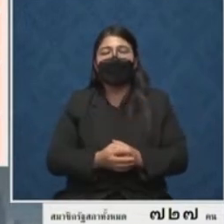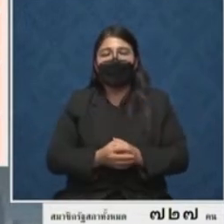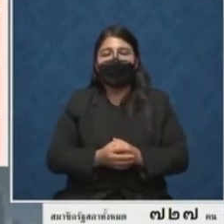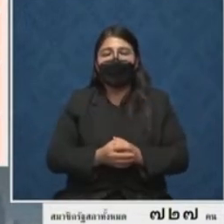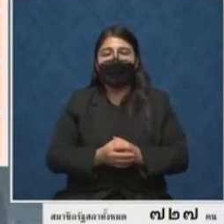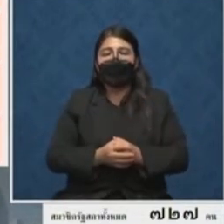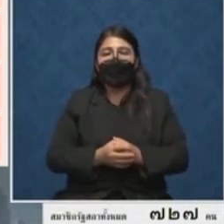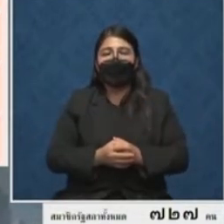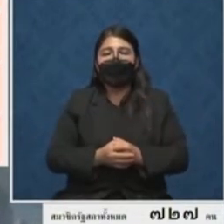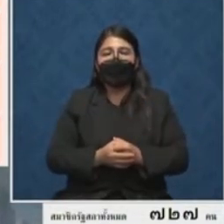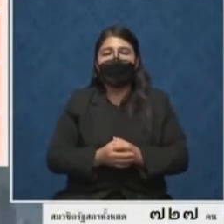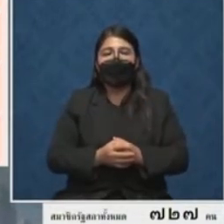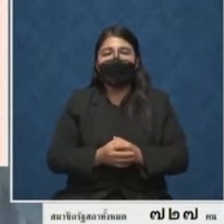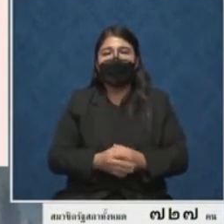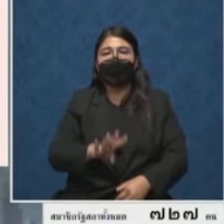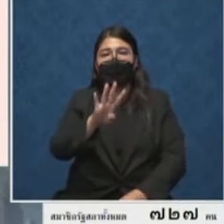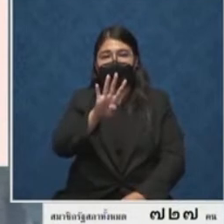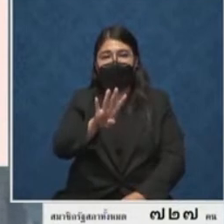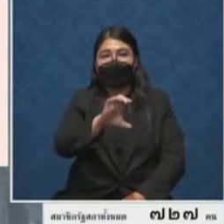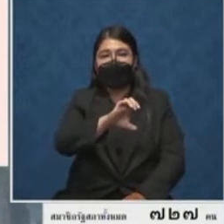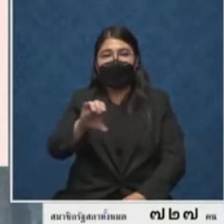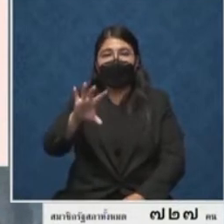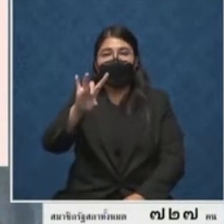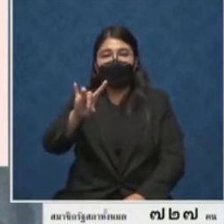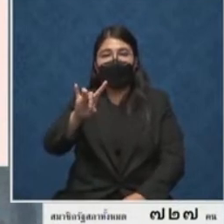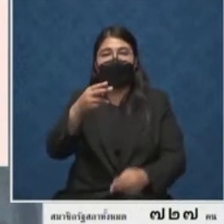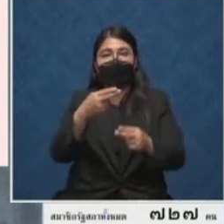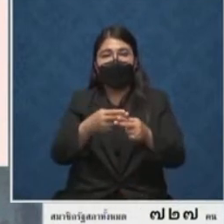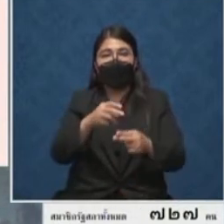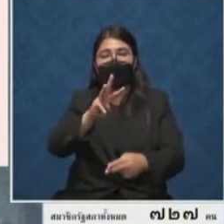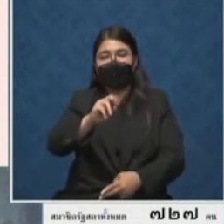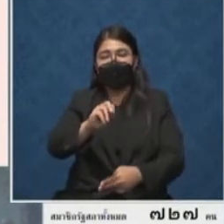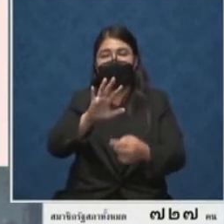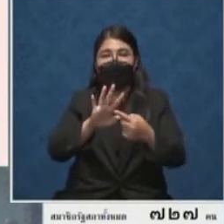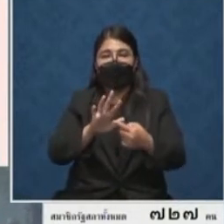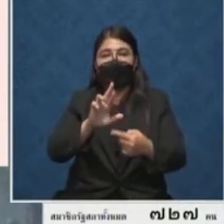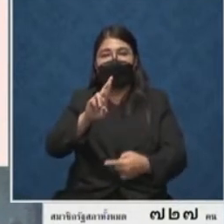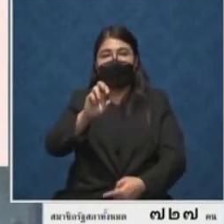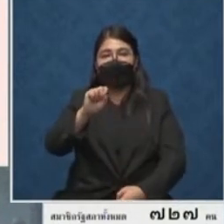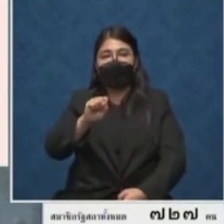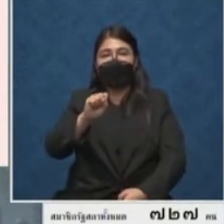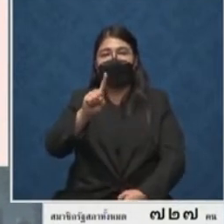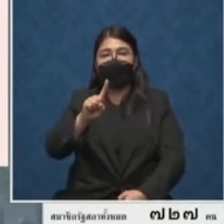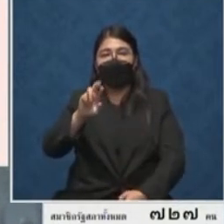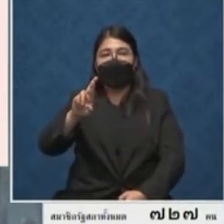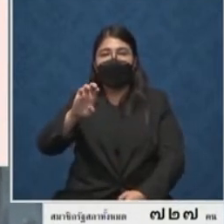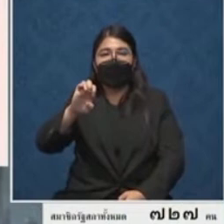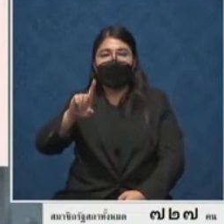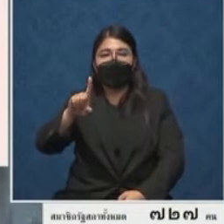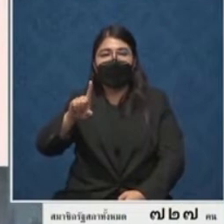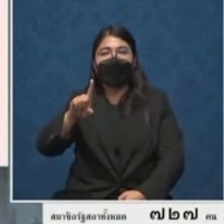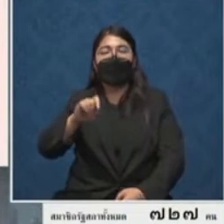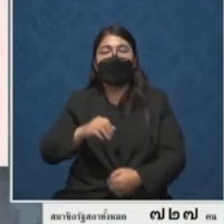408นางมาลสีชะจรขจรเรืองโรจน ์1รับหลักการ2